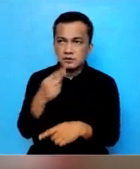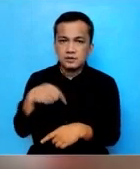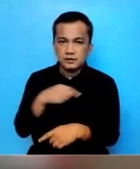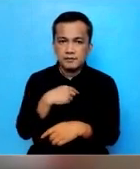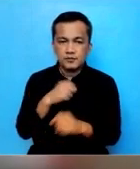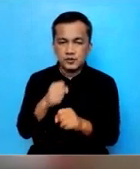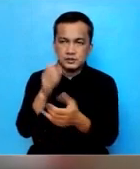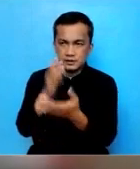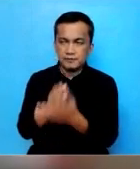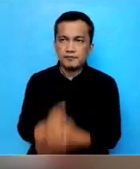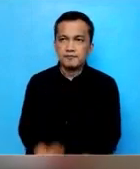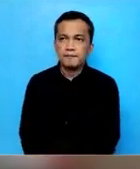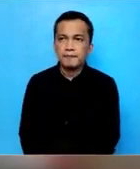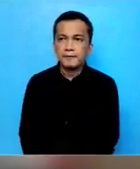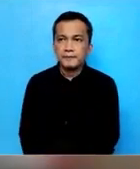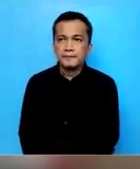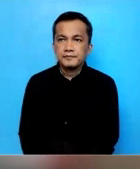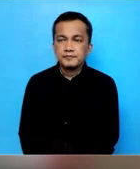na muna.